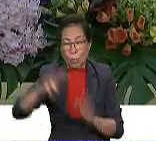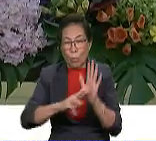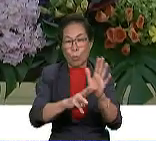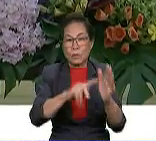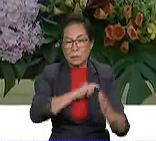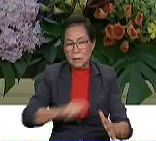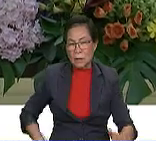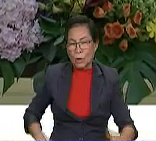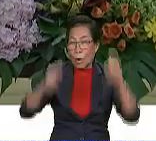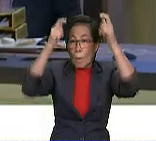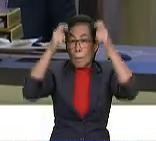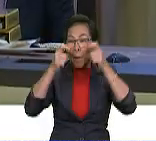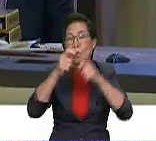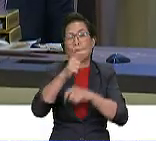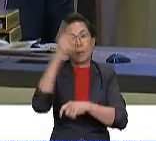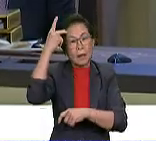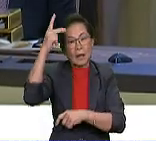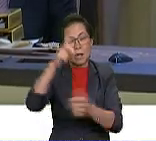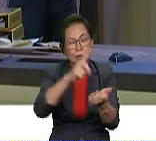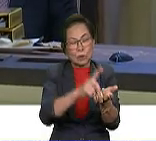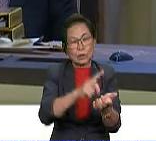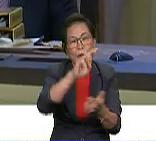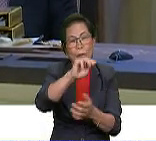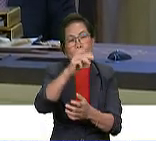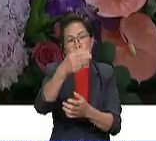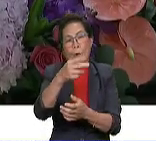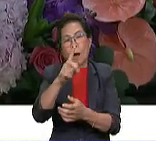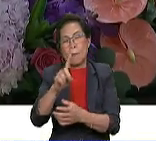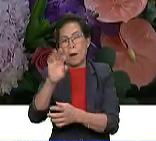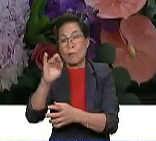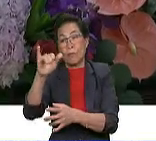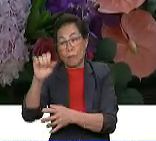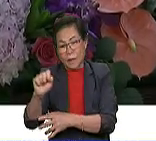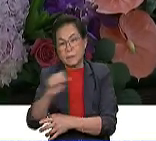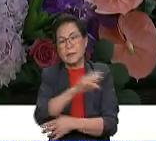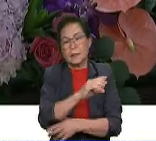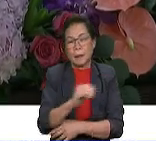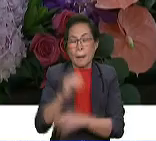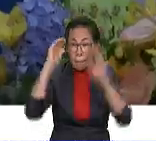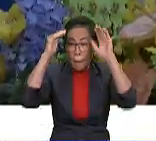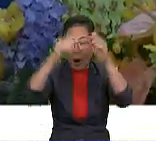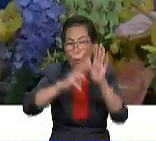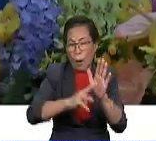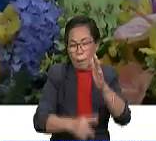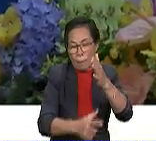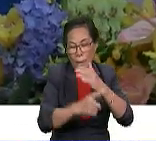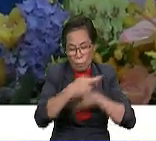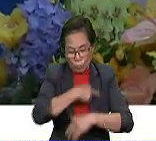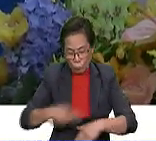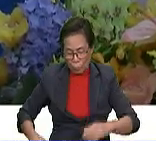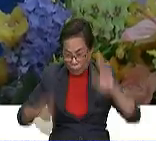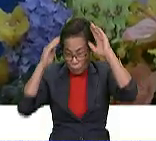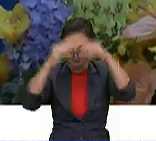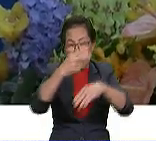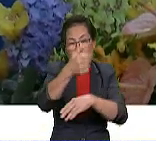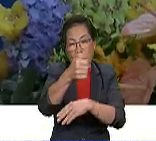diwakili Tengku mahkota Kelantan Tengku dokter Muhammad Faiz Petra Sultan Ismail Petra paham diwakili pemangku Raja paham